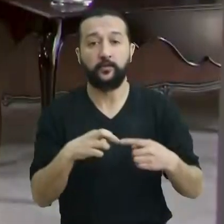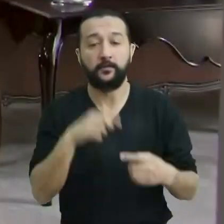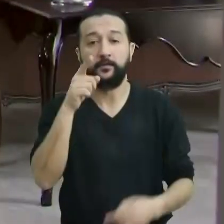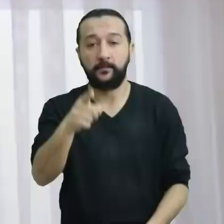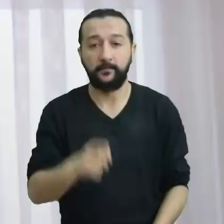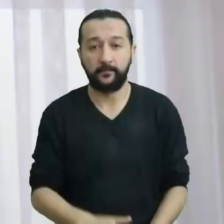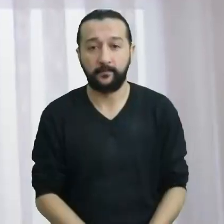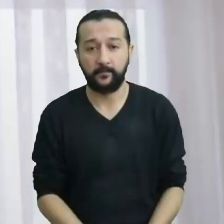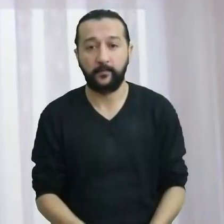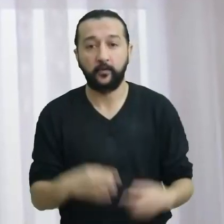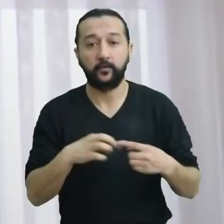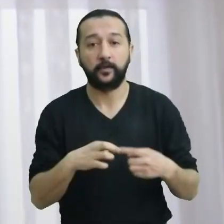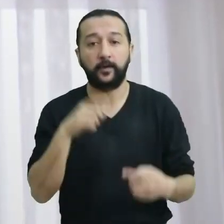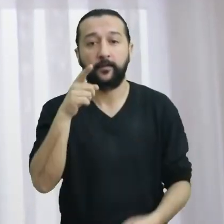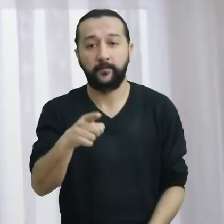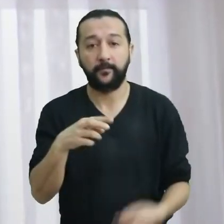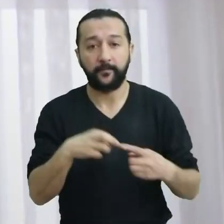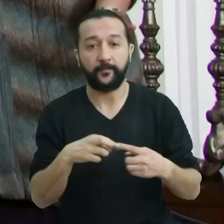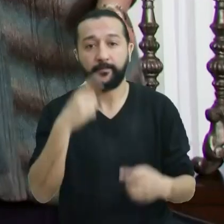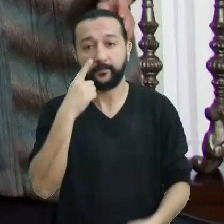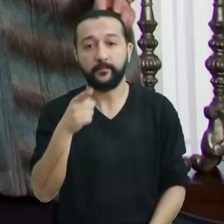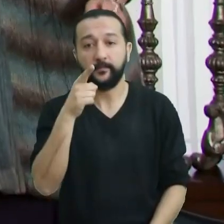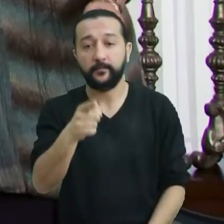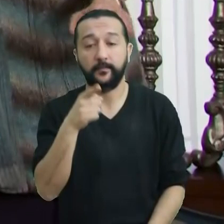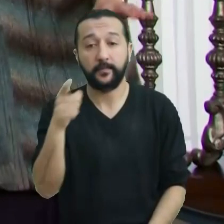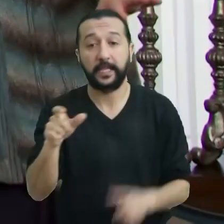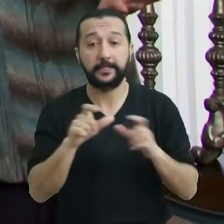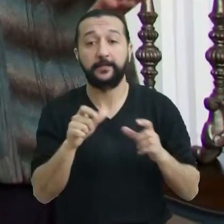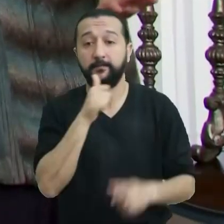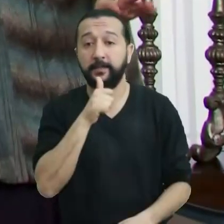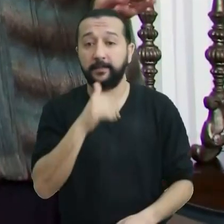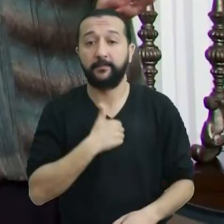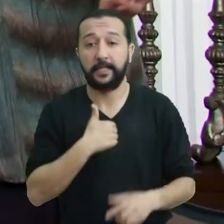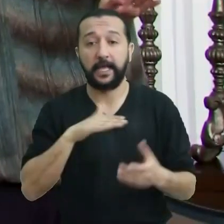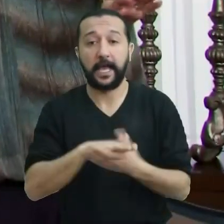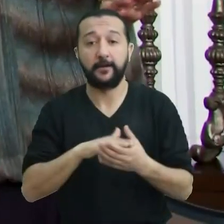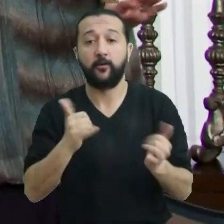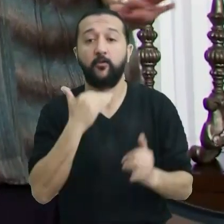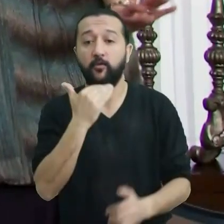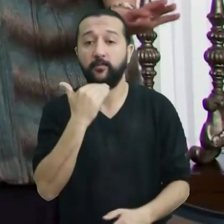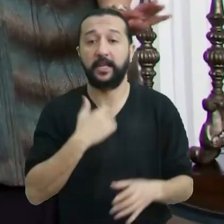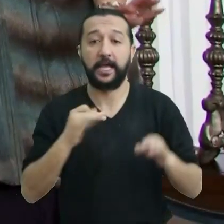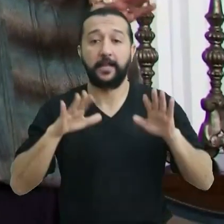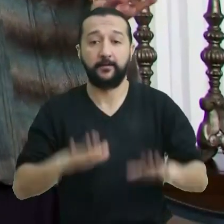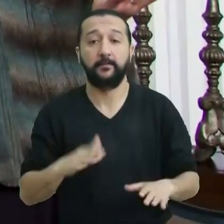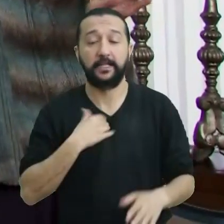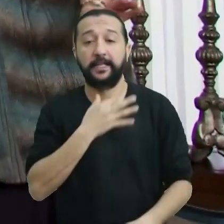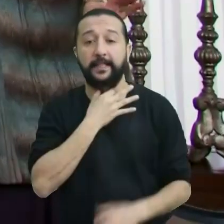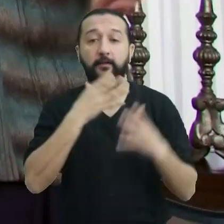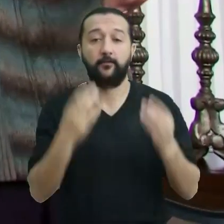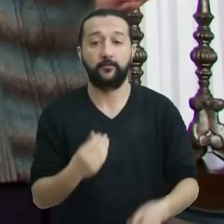Rüyam. Sarp'ı bırakıp ya. Gitti. Ya, Zarp Bey, ben de ayaklarımı kıpırdatamıyorum. Kaldım böyle